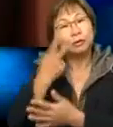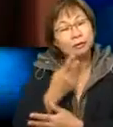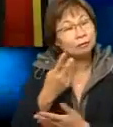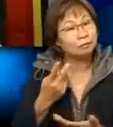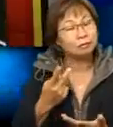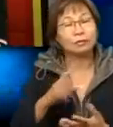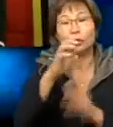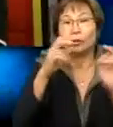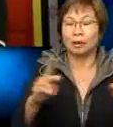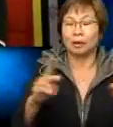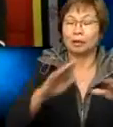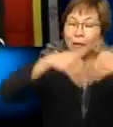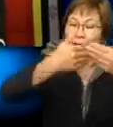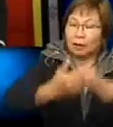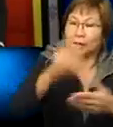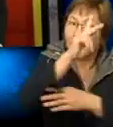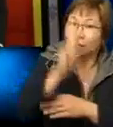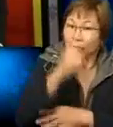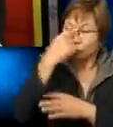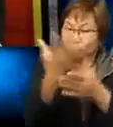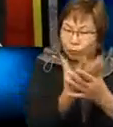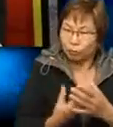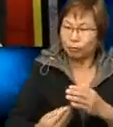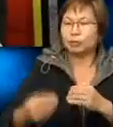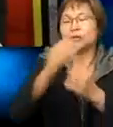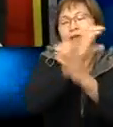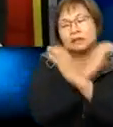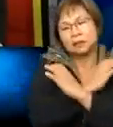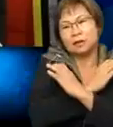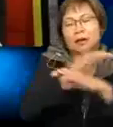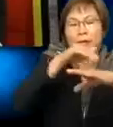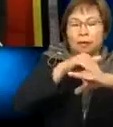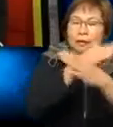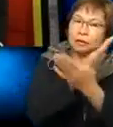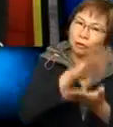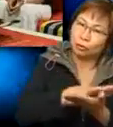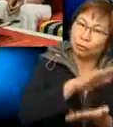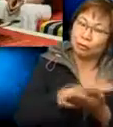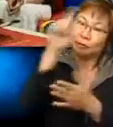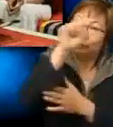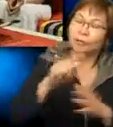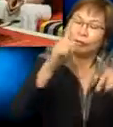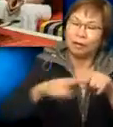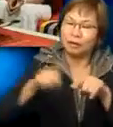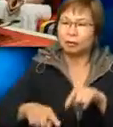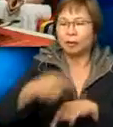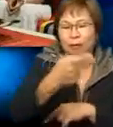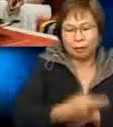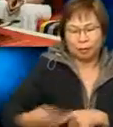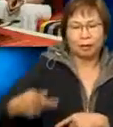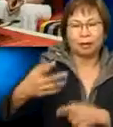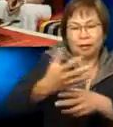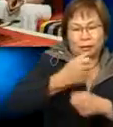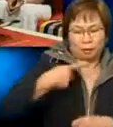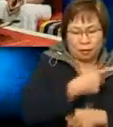Ati? Okey, bagaimanakah untuk menerapkan rasa cinta pada sekolah? Macam-macam perkara yang dapat